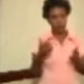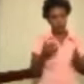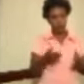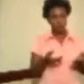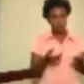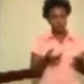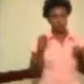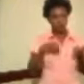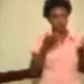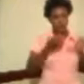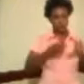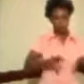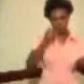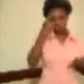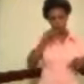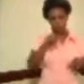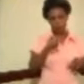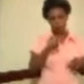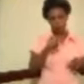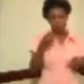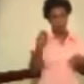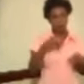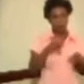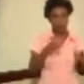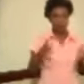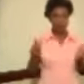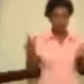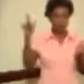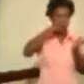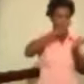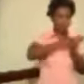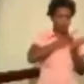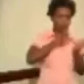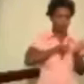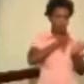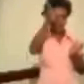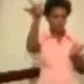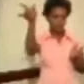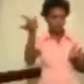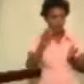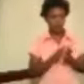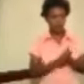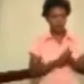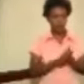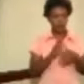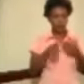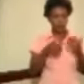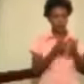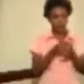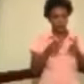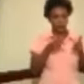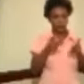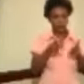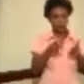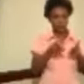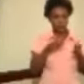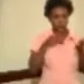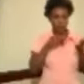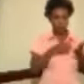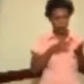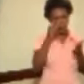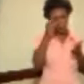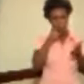favorise les importations. Une importation qui est plus proche de nous, c'est de la République dominicaine. Étude ça, on a